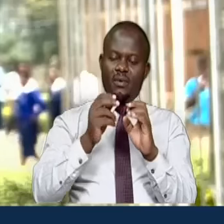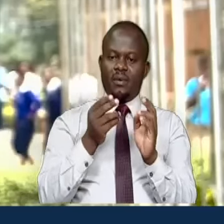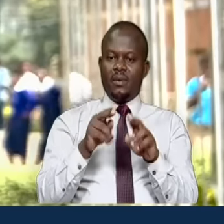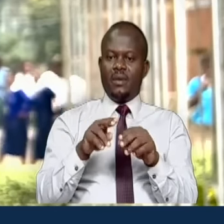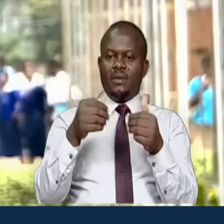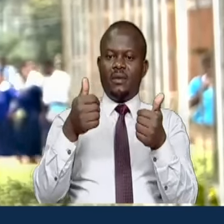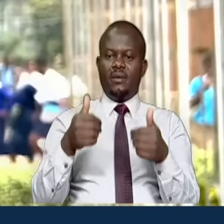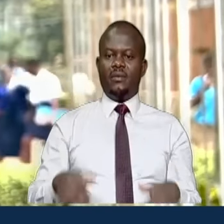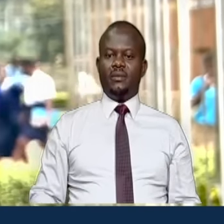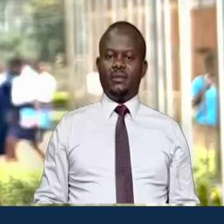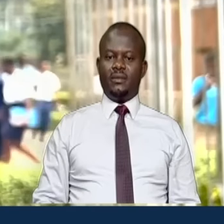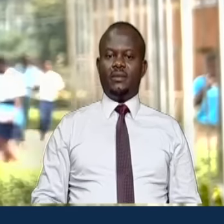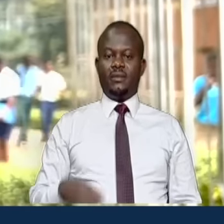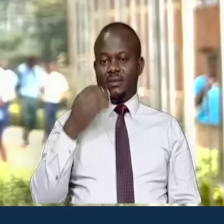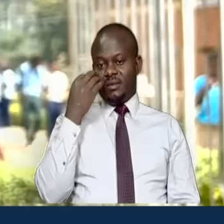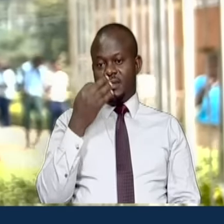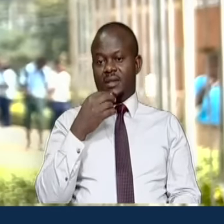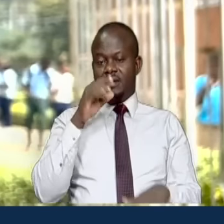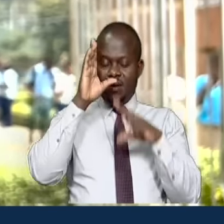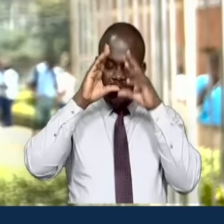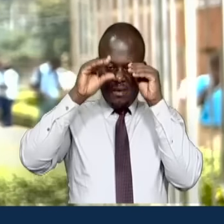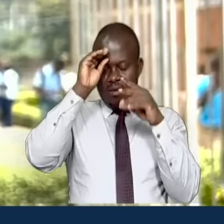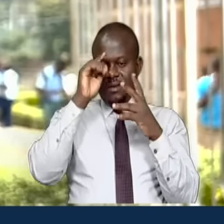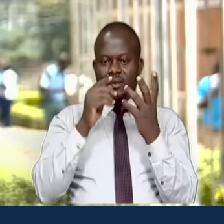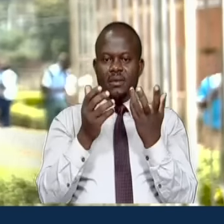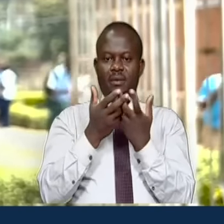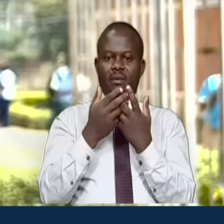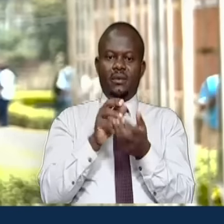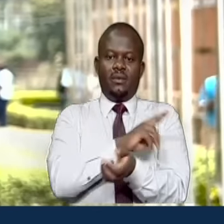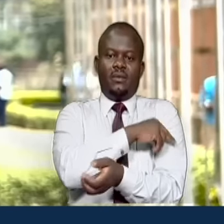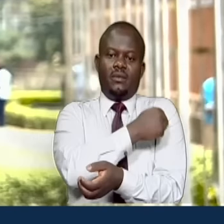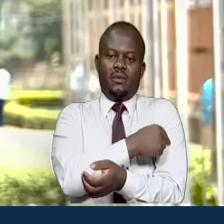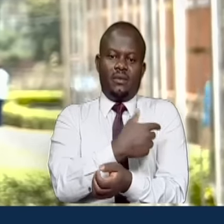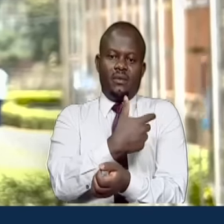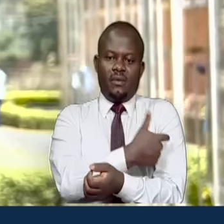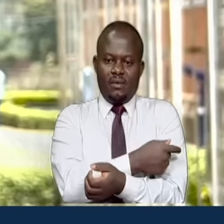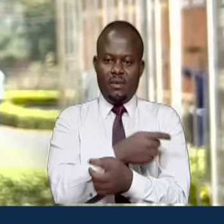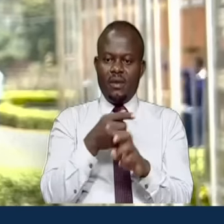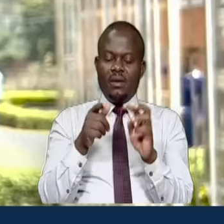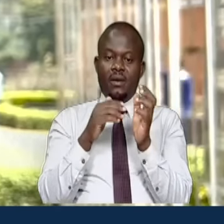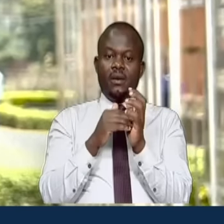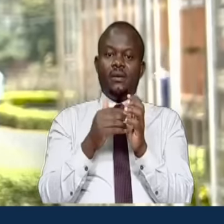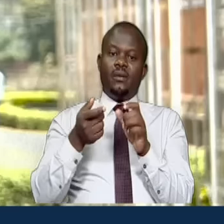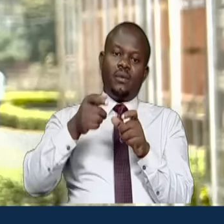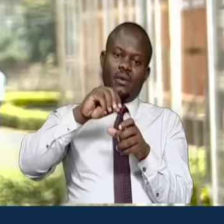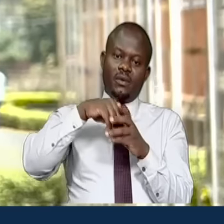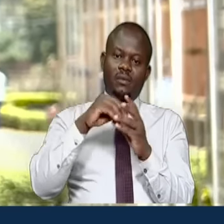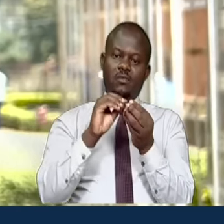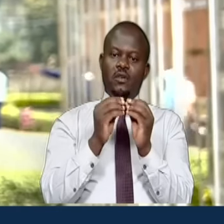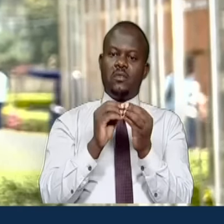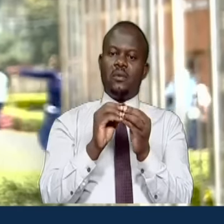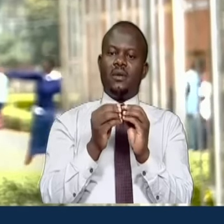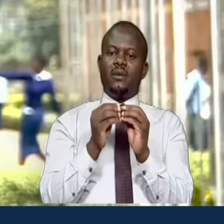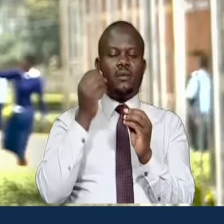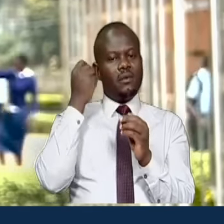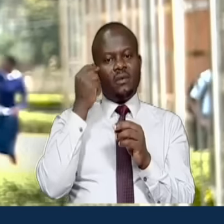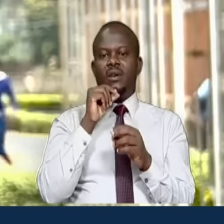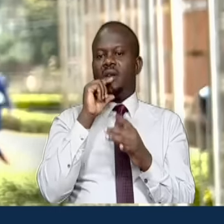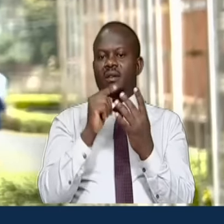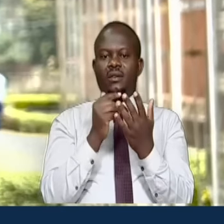neza. Niba twiga ibintu bijyanye n'ibyo mu bitaro gutera inshinge ariko bakongeramo imibare, nta kintu bakaba